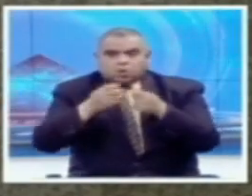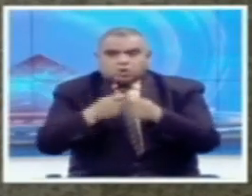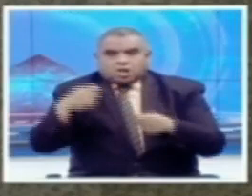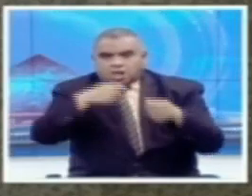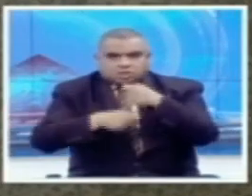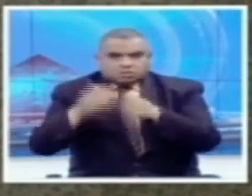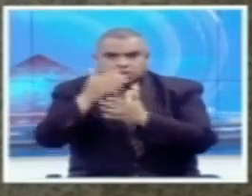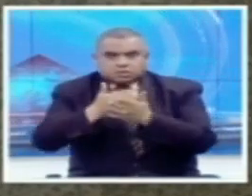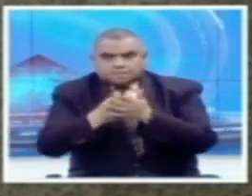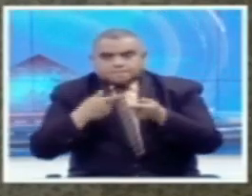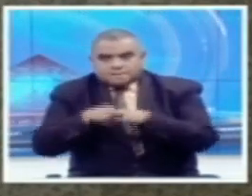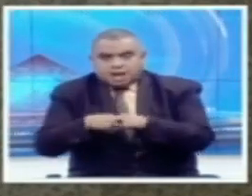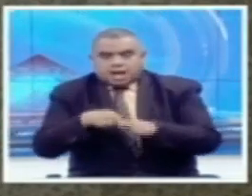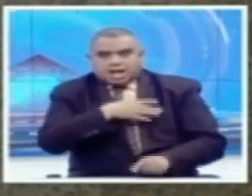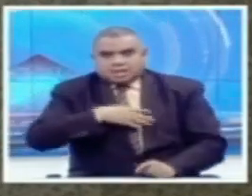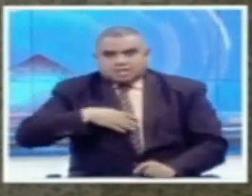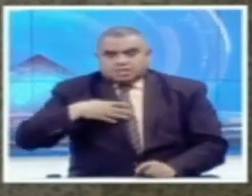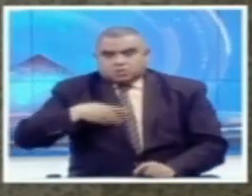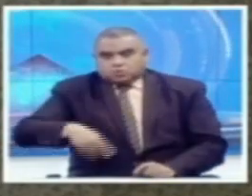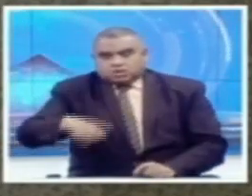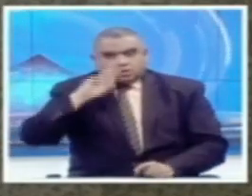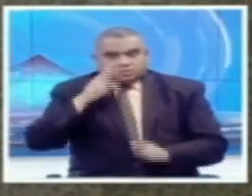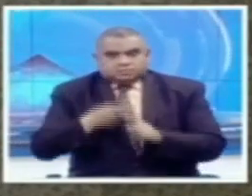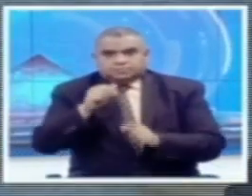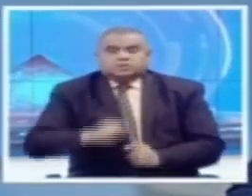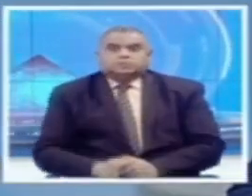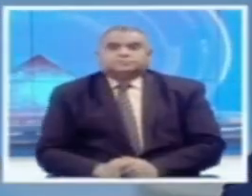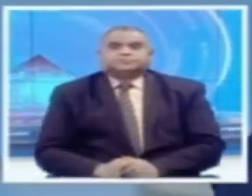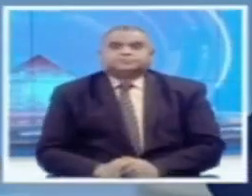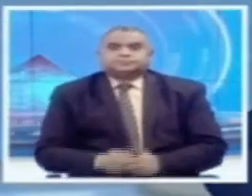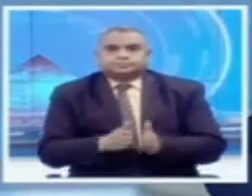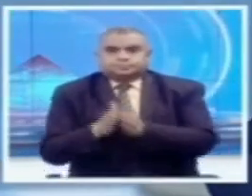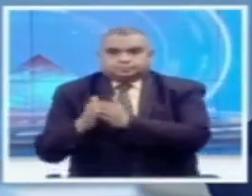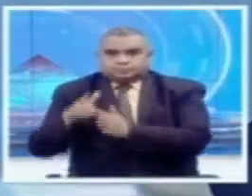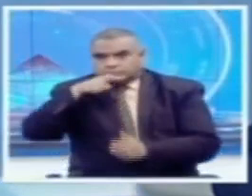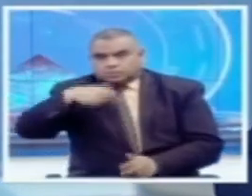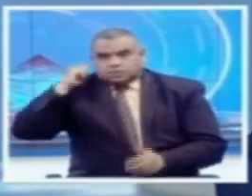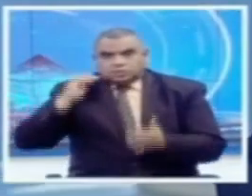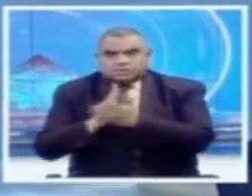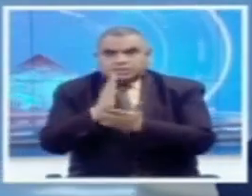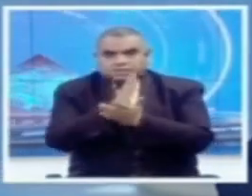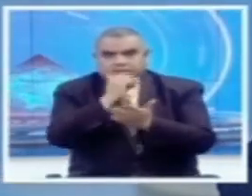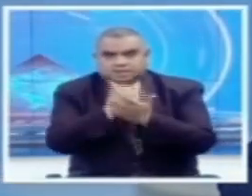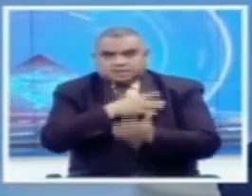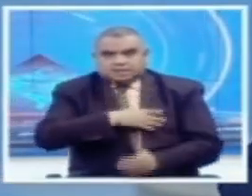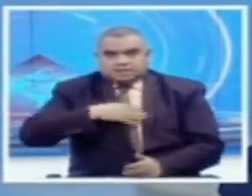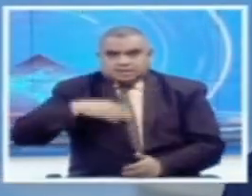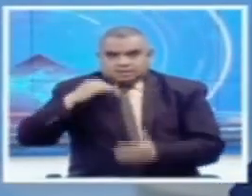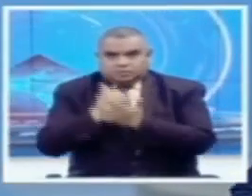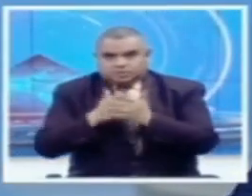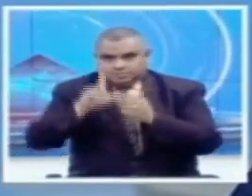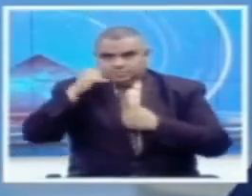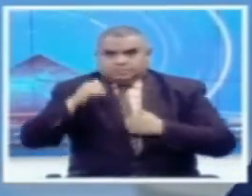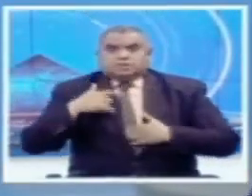الاقتصادي مع النرويج خلال الفترة القادمة. من جانبها قالت وزيرة الخارجية